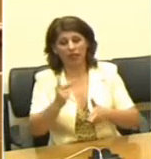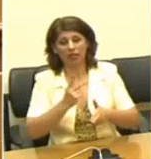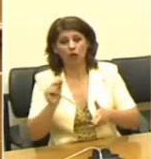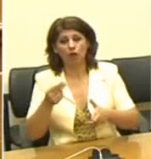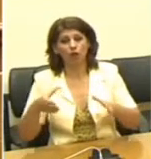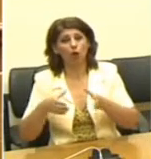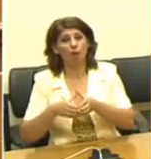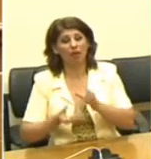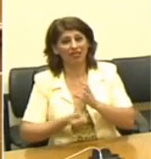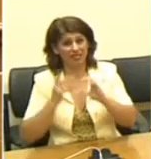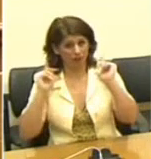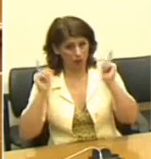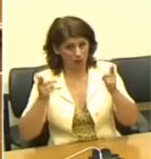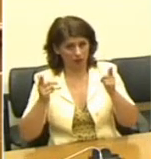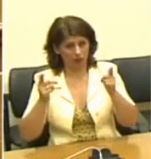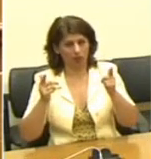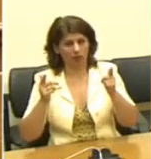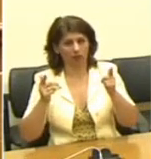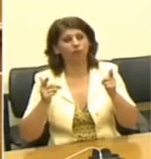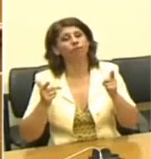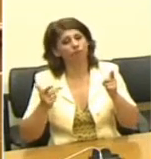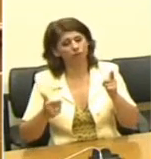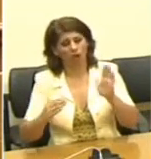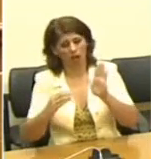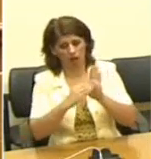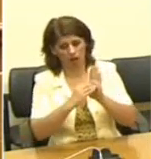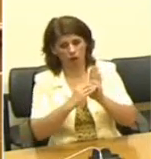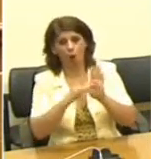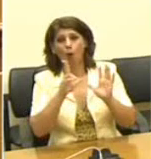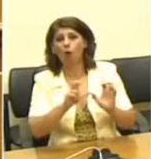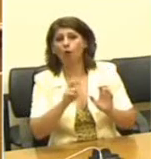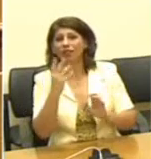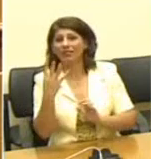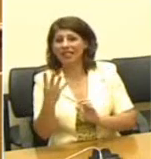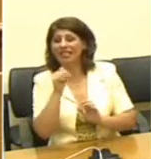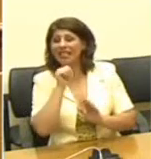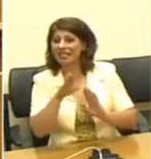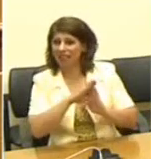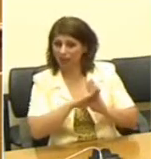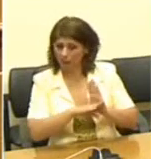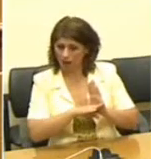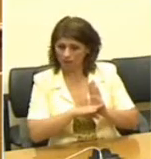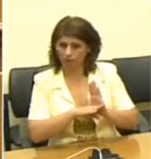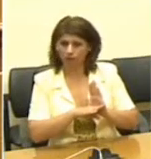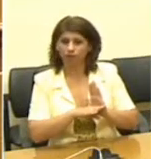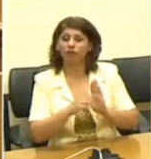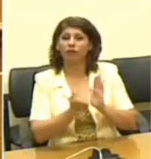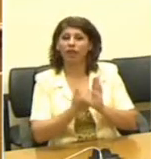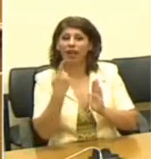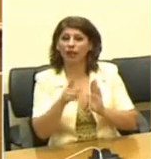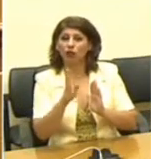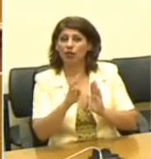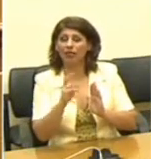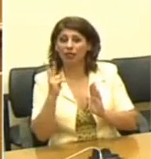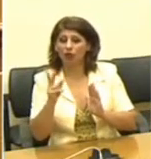της Νέας Δημοκρατίας, σύμφωνα με τα άρθρα 84 του Συντάγματος και 142